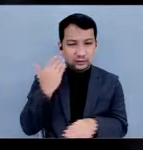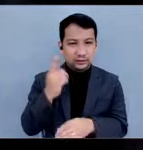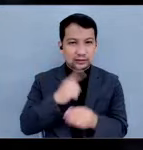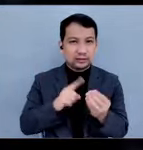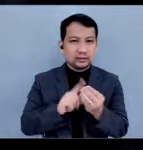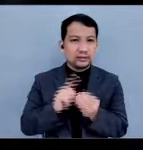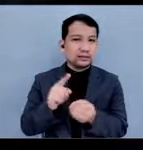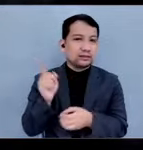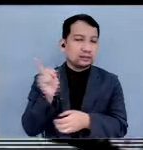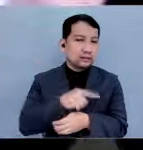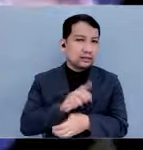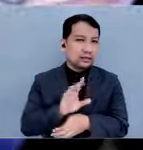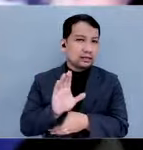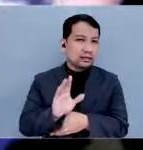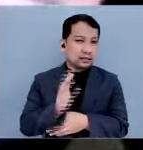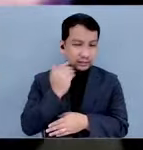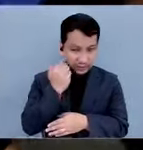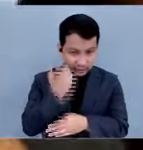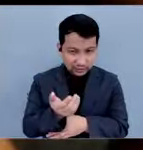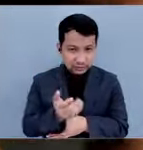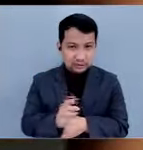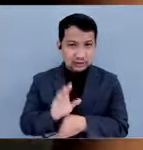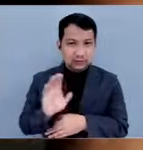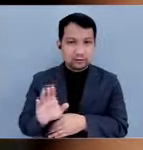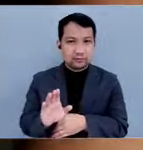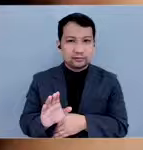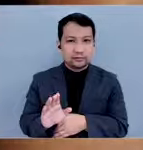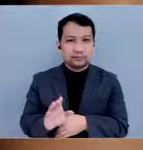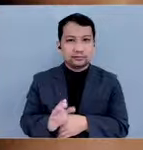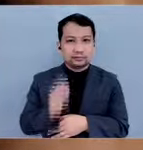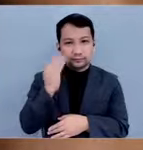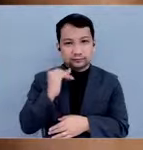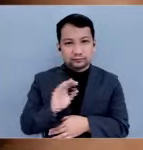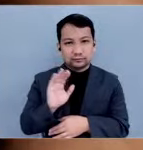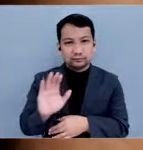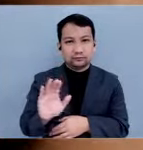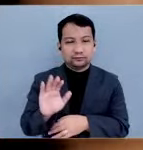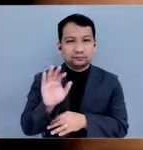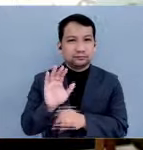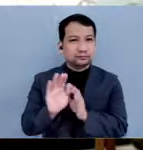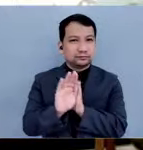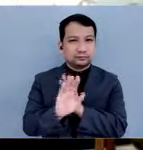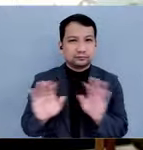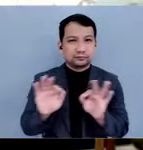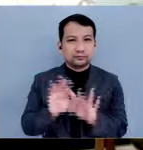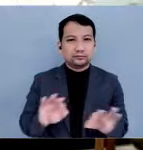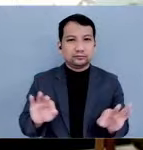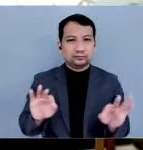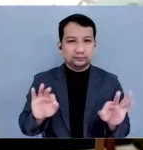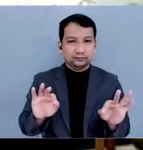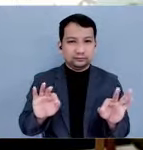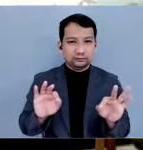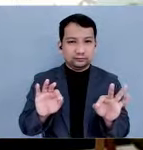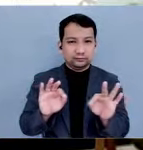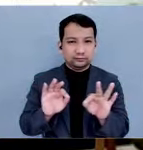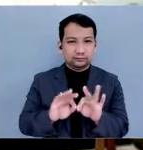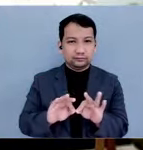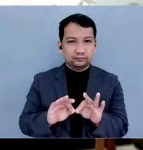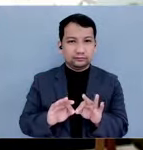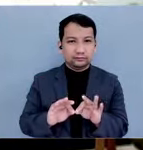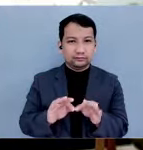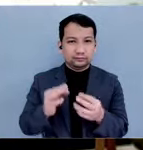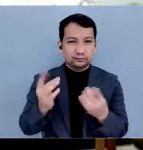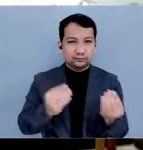manira o mamahiya, ang inyong intensyon ay hindi mahalaga. Ang importante lamang ay ang naidulot